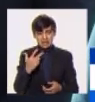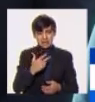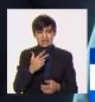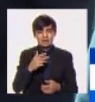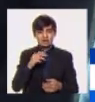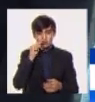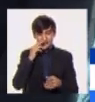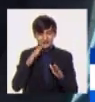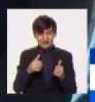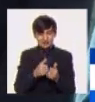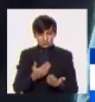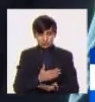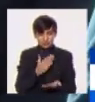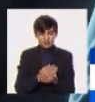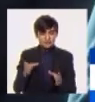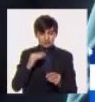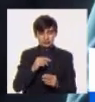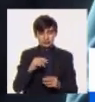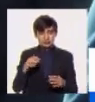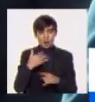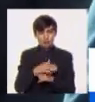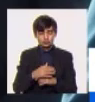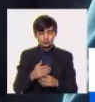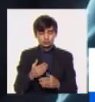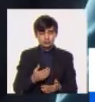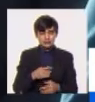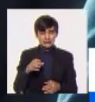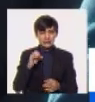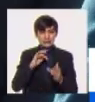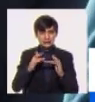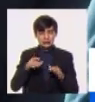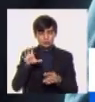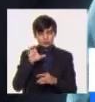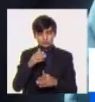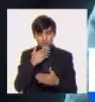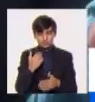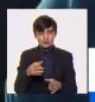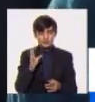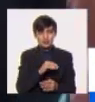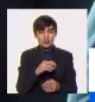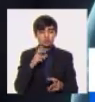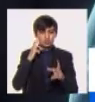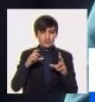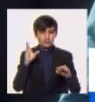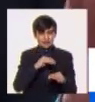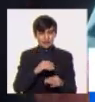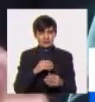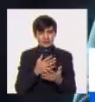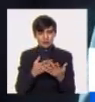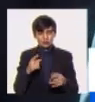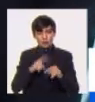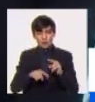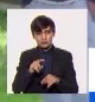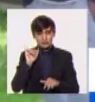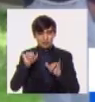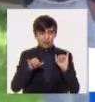нашар. Оқушы балдар таппаймыз, бәрі көшеде жүр. Себебі интернет ұстамайды, үйде отыратын сабақ қойтын. Студенттеріміз әр туысқандарының